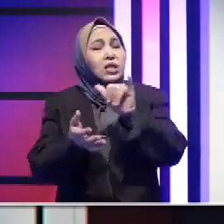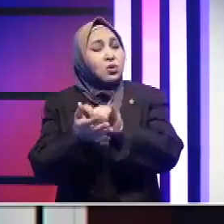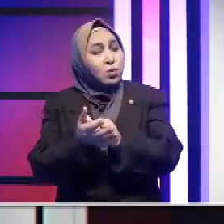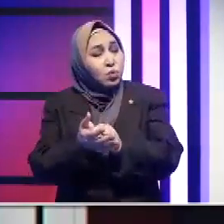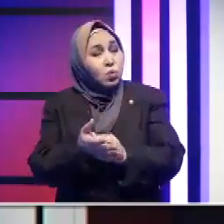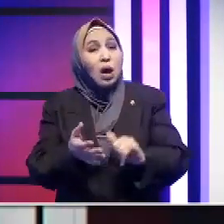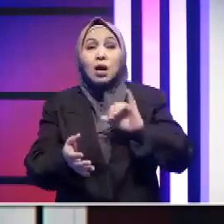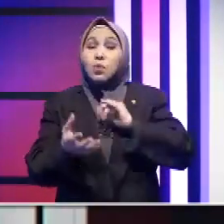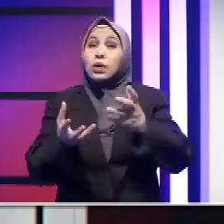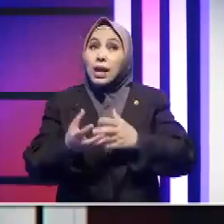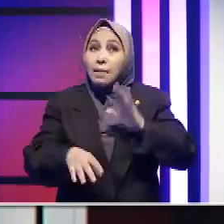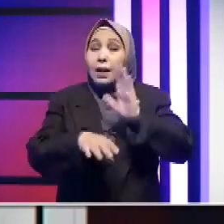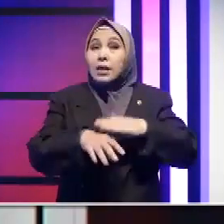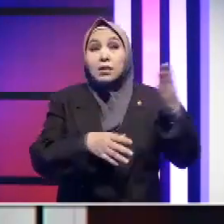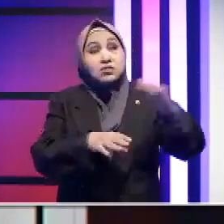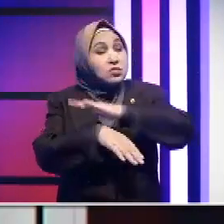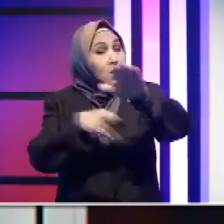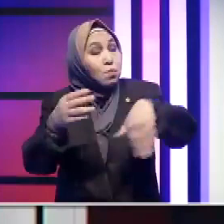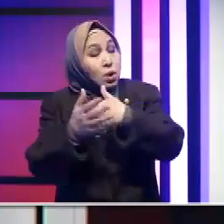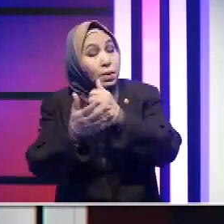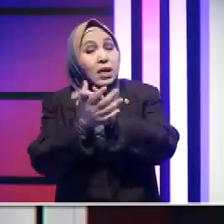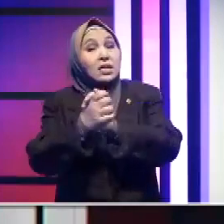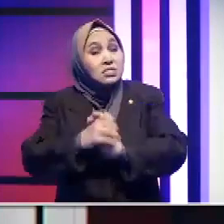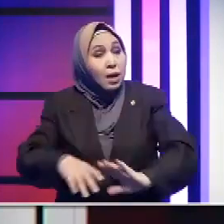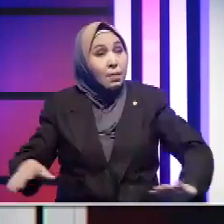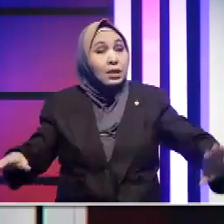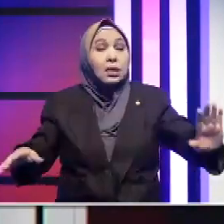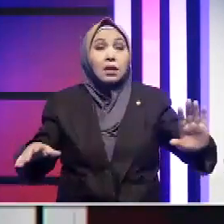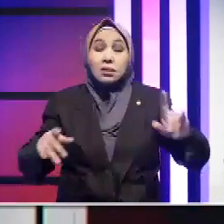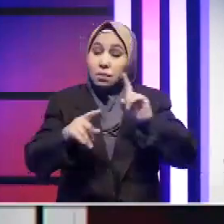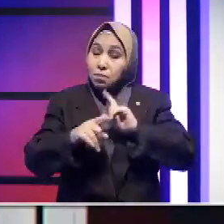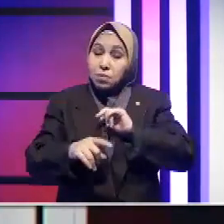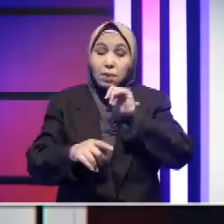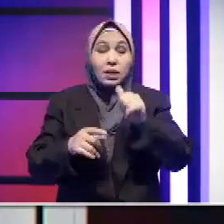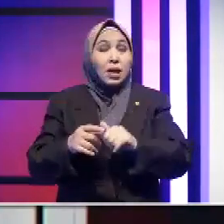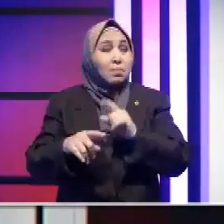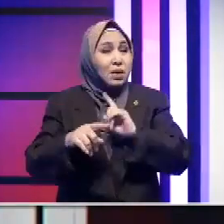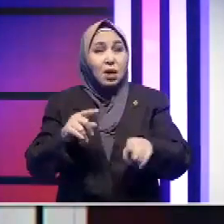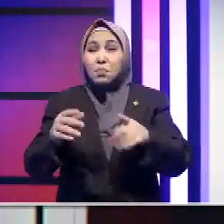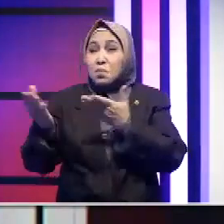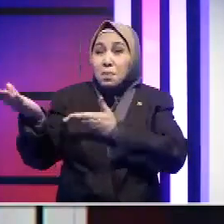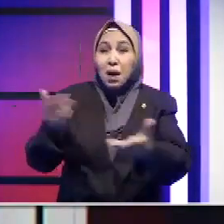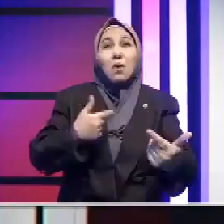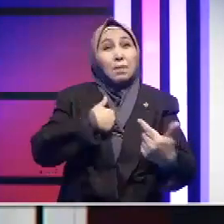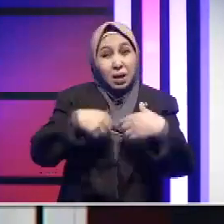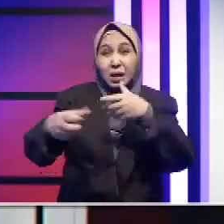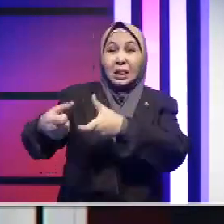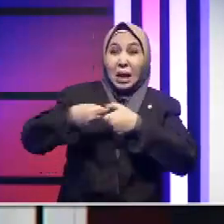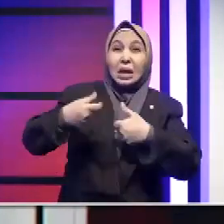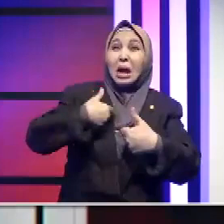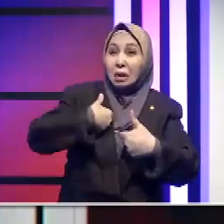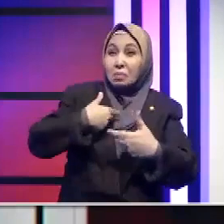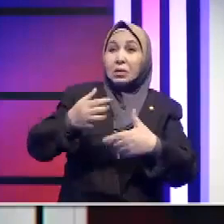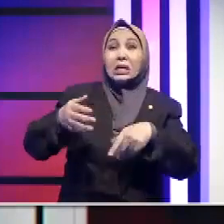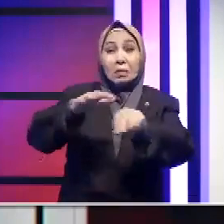aku ini mengajak kamu semua adalah kepada keselamatan padahal kamu mengajak kepada kepada tnol kepada neraka dan aku